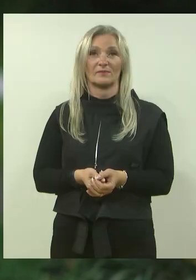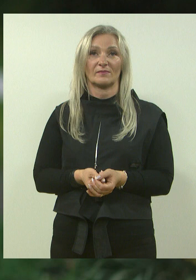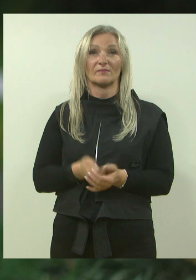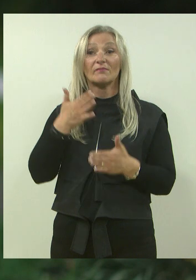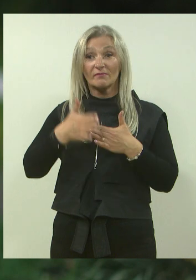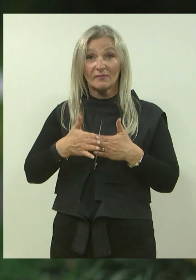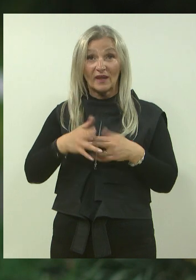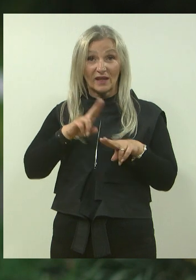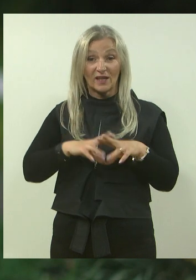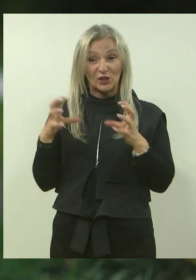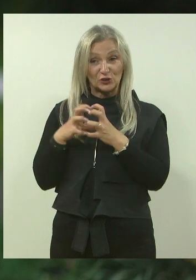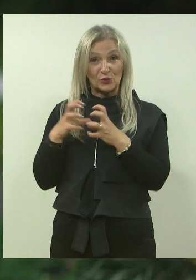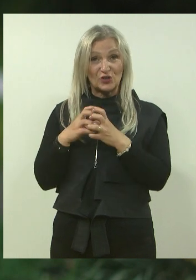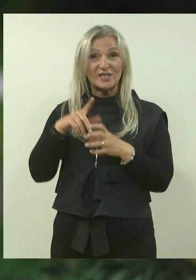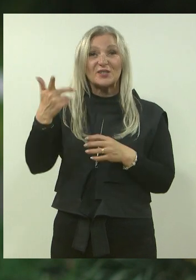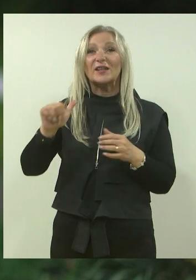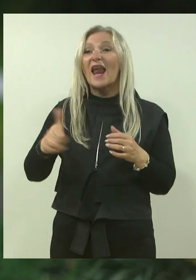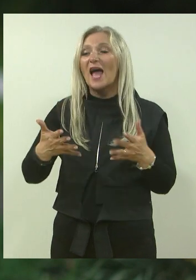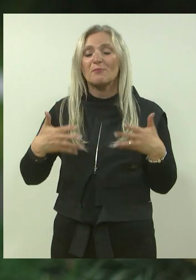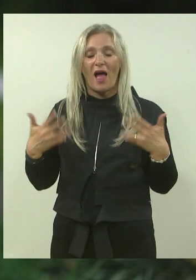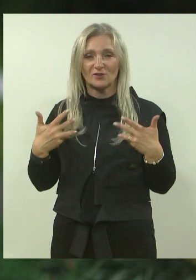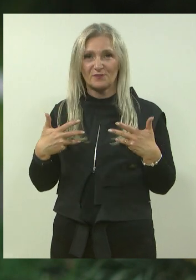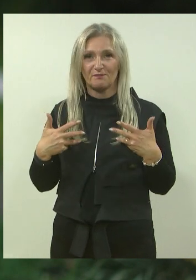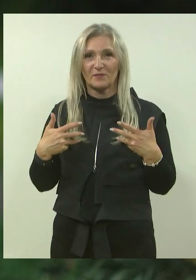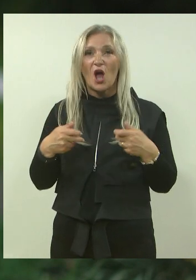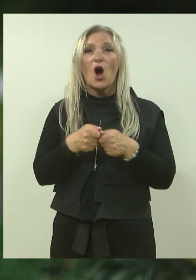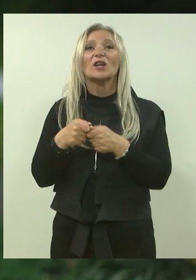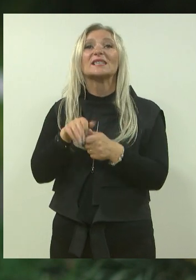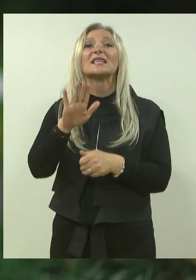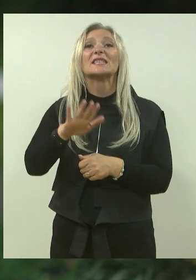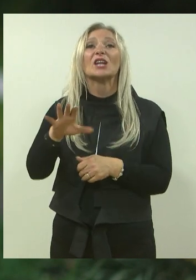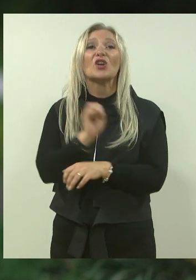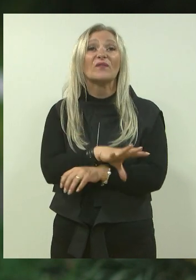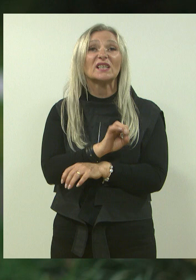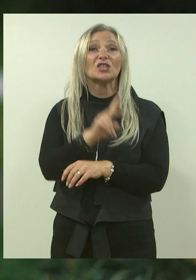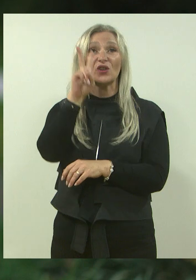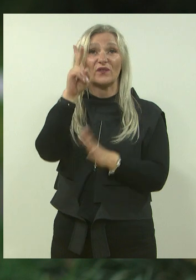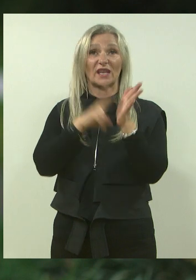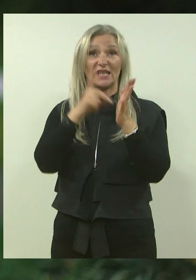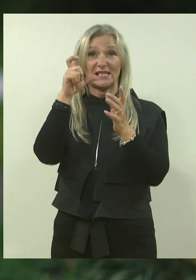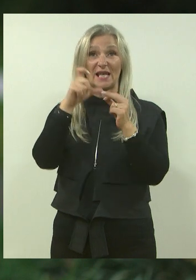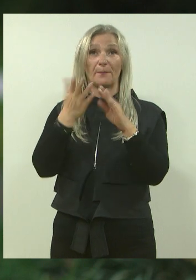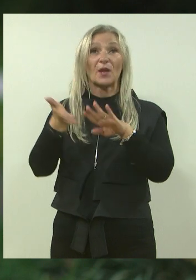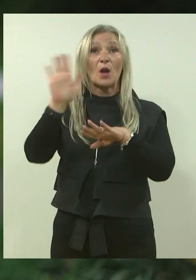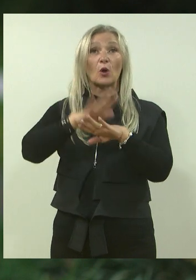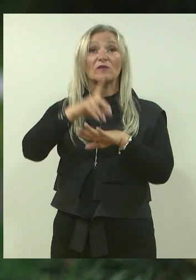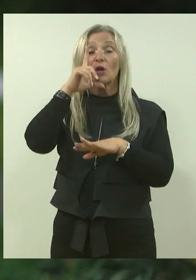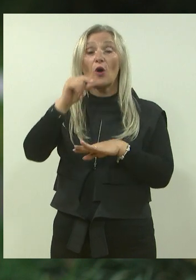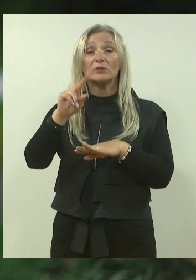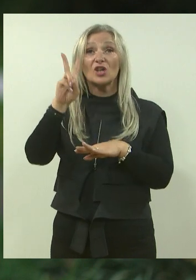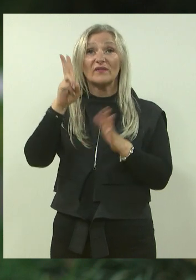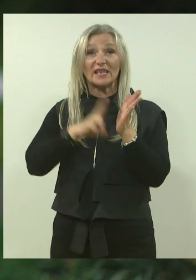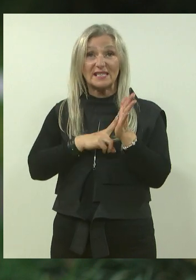Za kraj nam ostaje druženje s onim najmlađima. Naime, u organizaciji Dječjeg vrtića Vinica i pod pokroviteljstvom općine